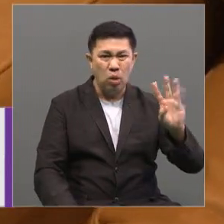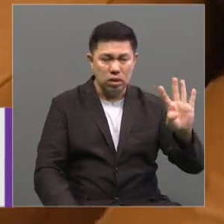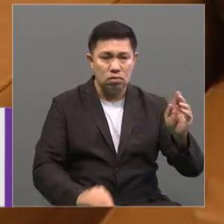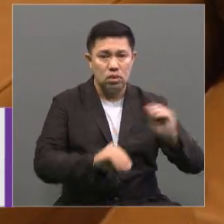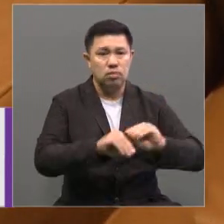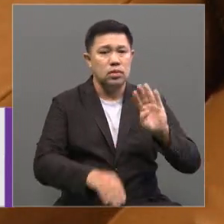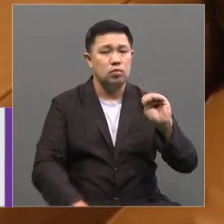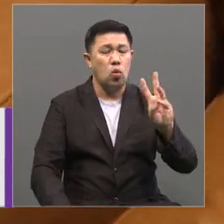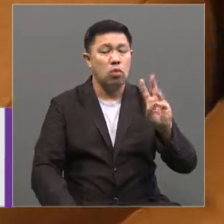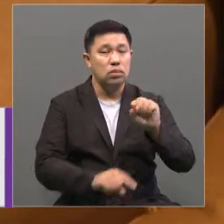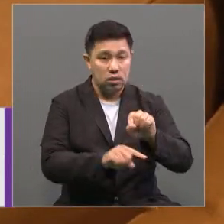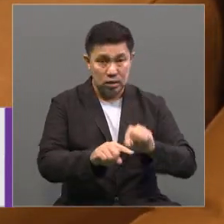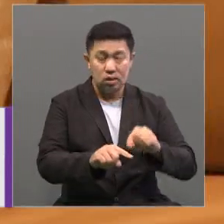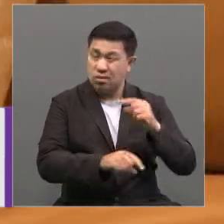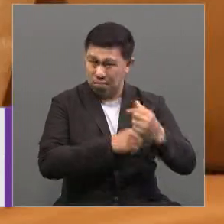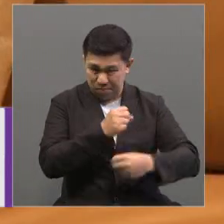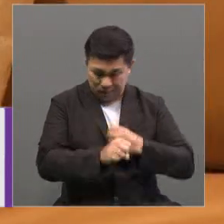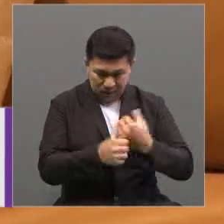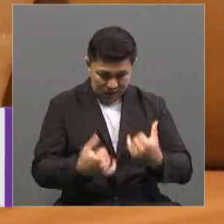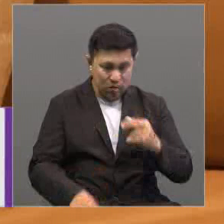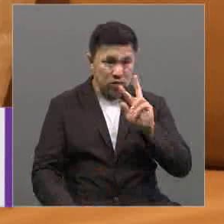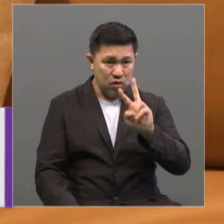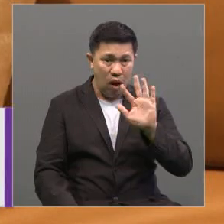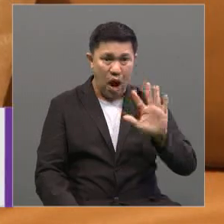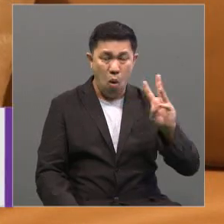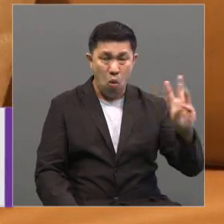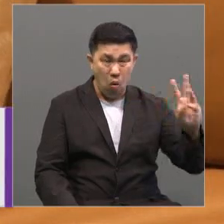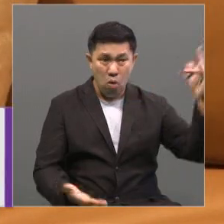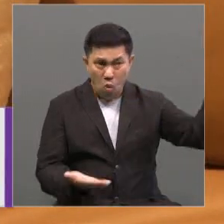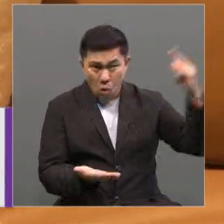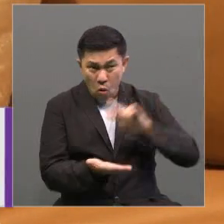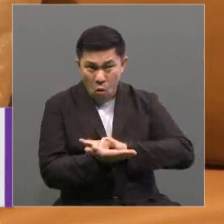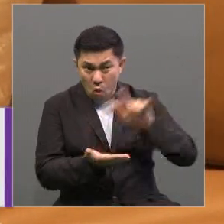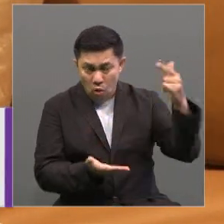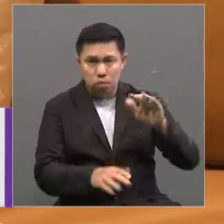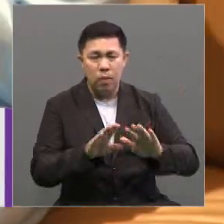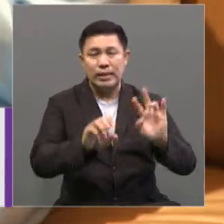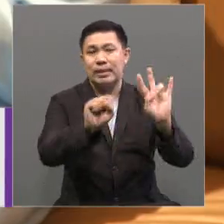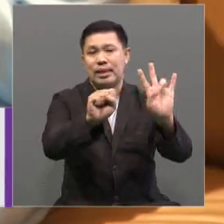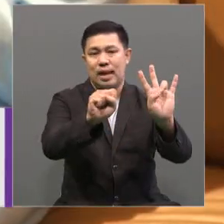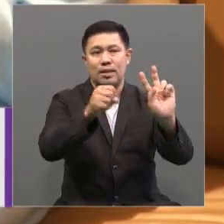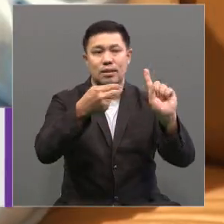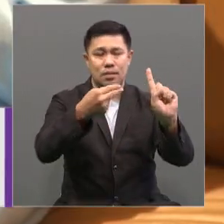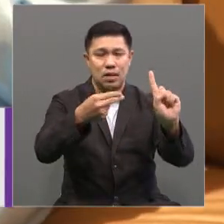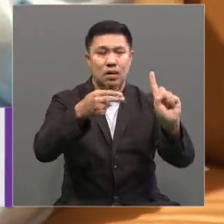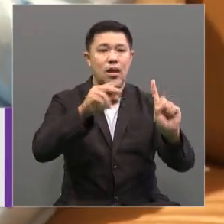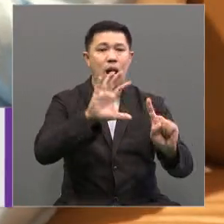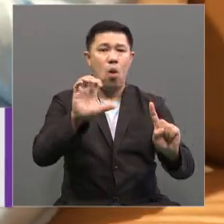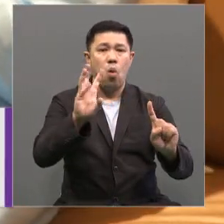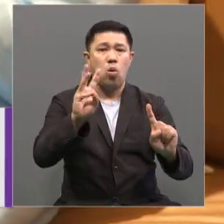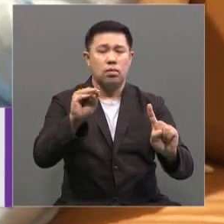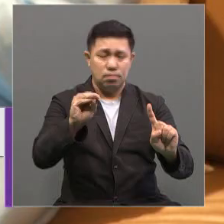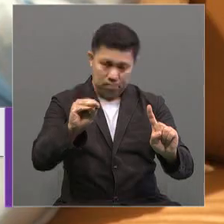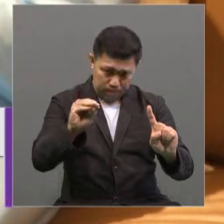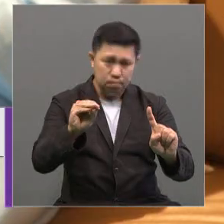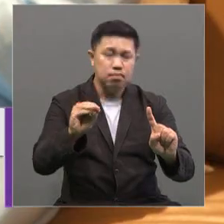และคาดการณ์ปริมาณเที่ยวบินปี 2566หรือว่าปีนี้จะเพิ่มขึ้นเป็น710,560เที่ยวบิน